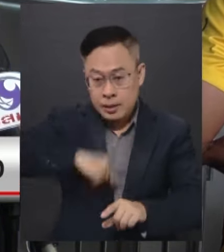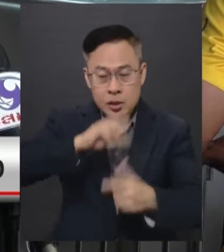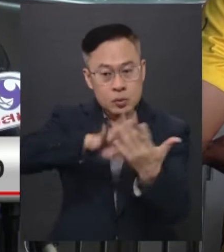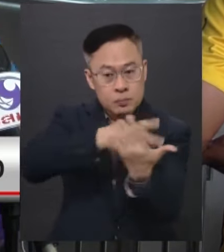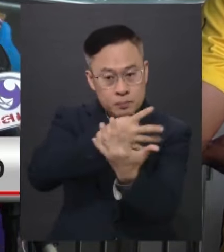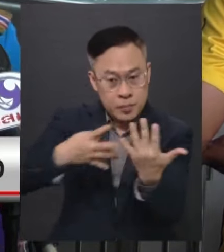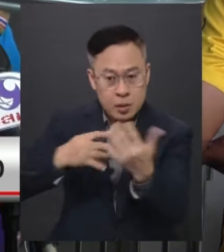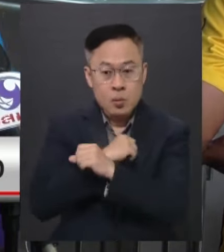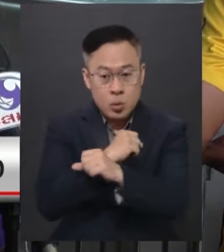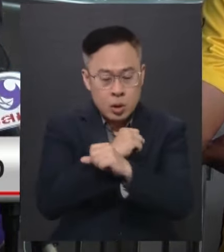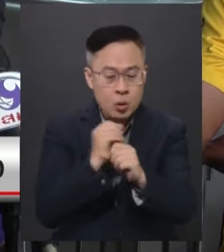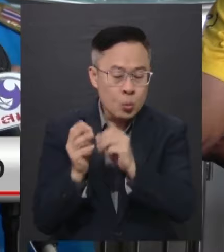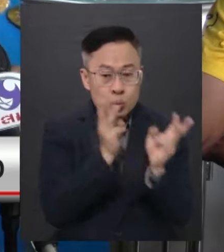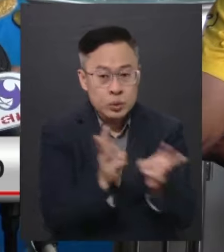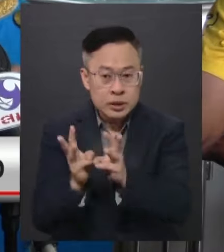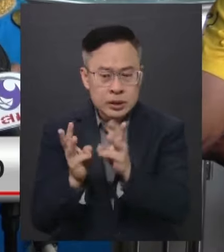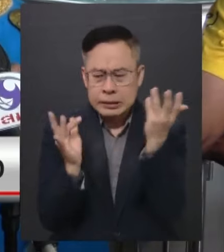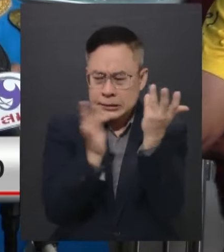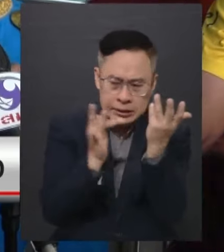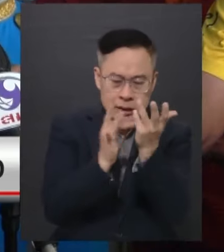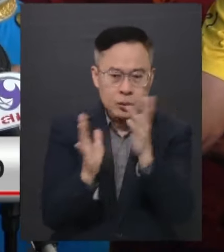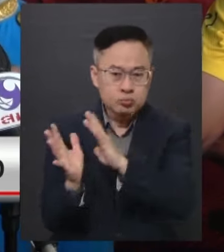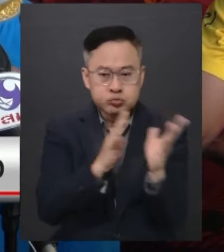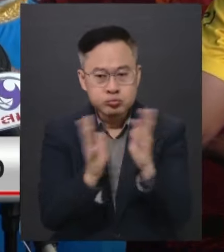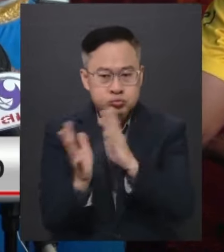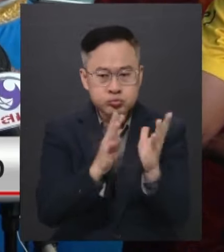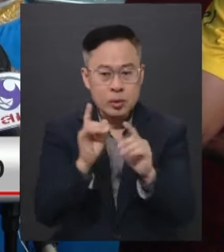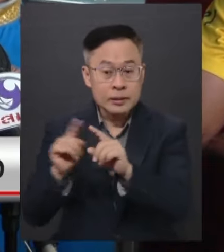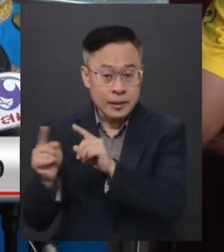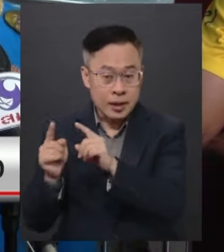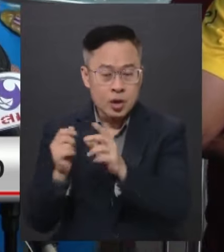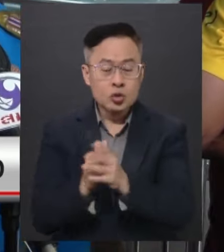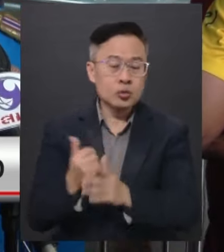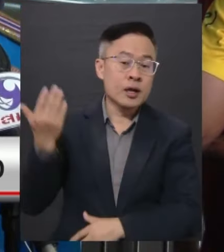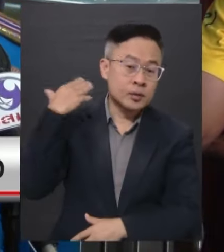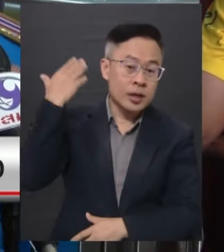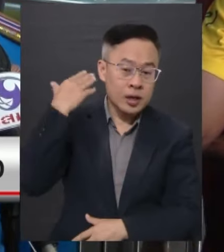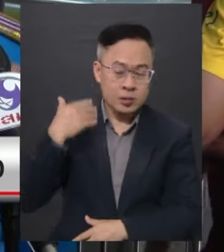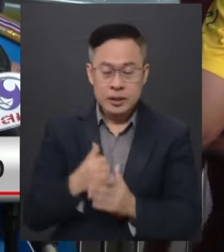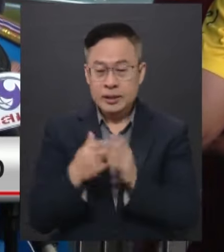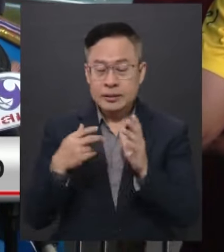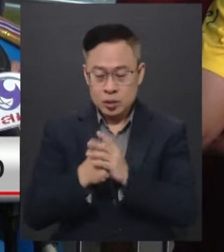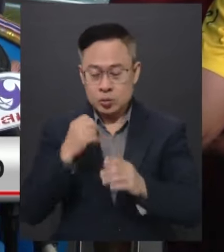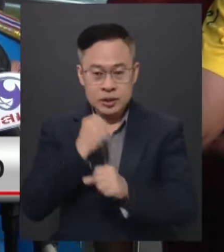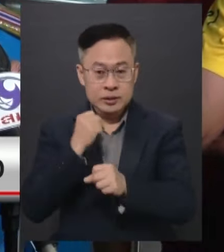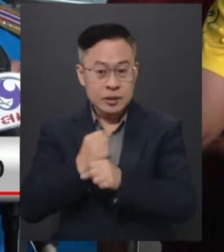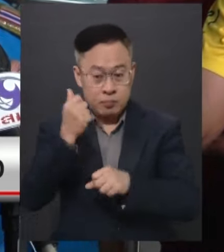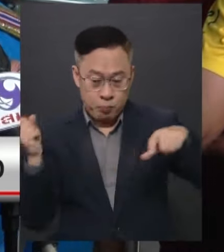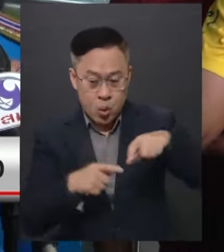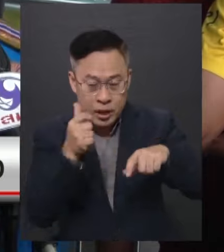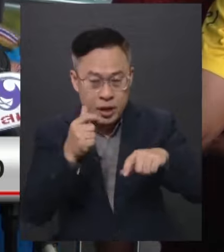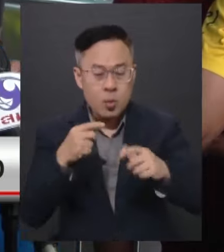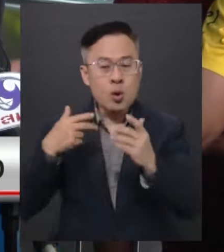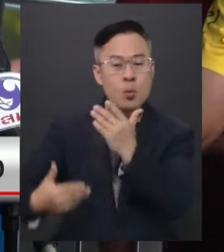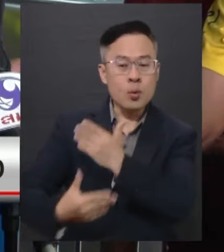วิธีการเล่นกับพวกเขาให้ดีส่วนประตูที่ทำได้เนี่ยเจ้าตัวบอกว่าคิดว่ามันเป็นจังหวะฟุตบอลมากกว่าโชคดีเนี่ยที่บอลเมันเข้าทาง